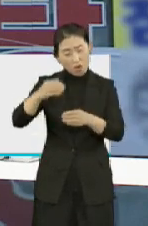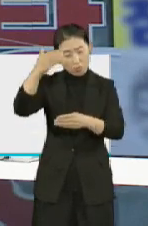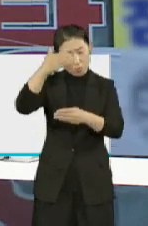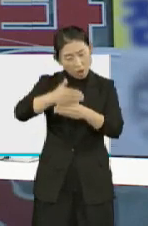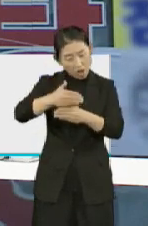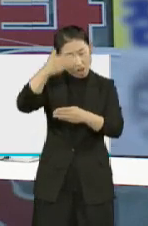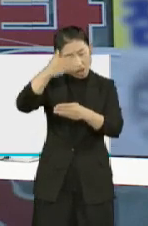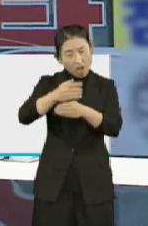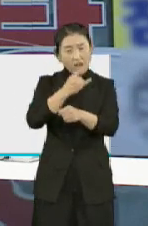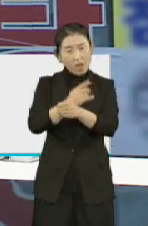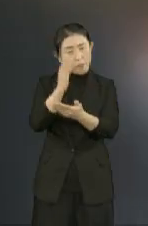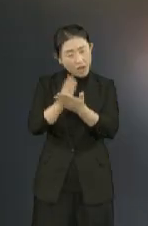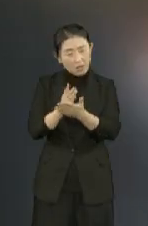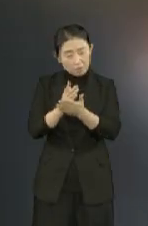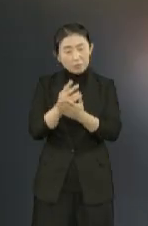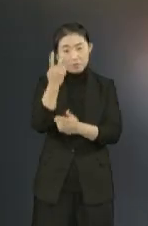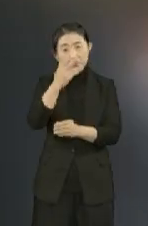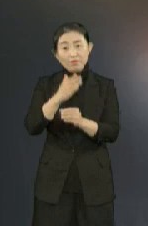김지섭 기자 입니다